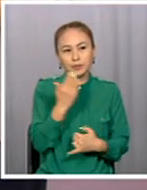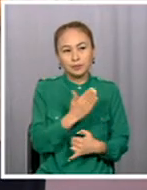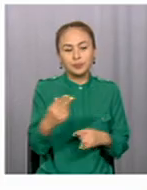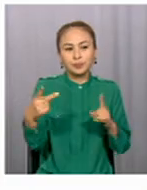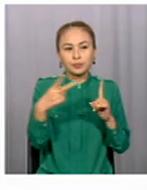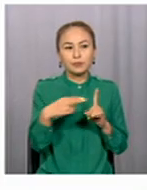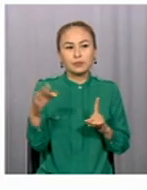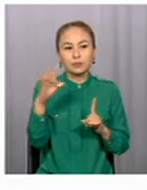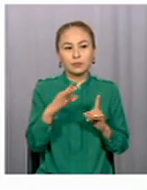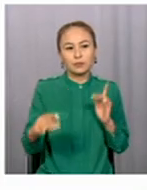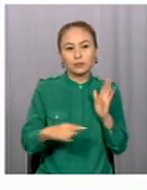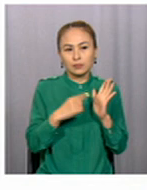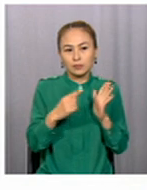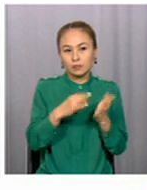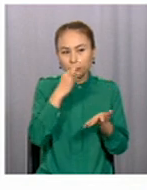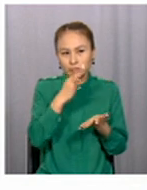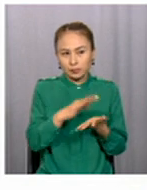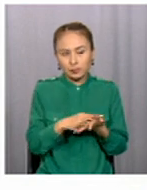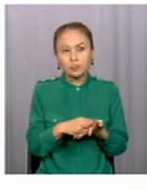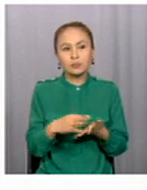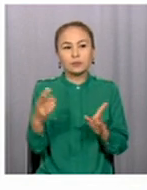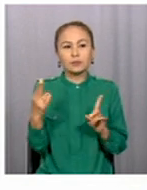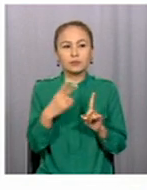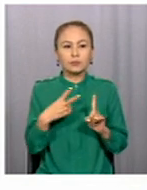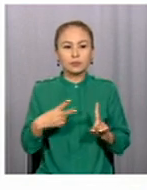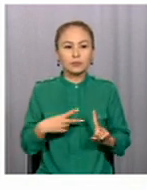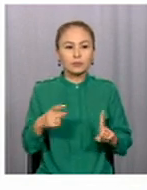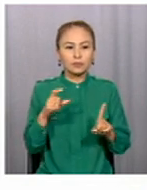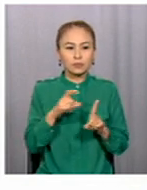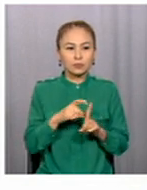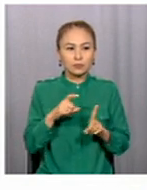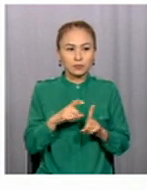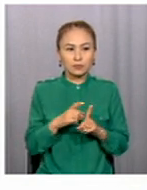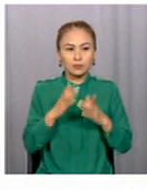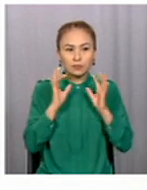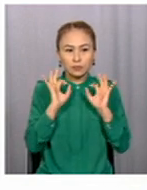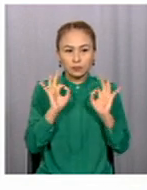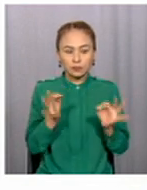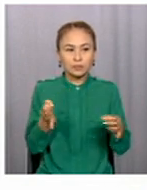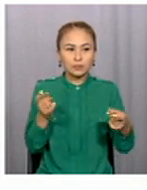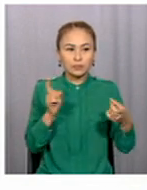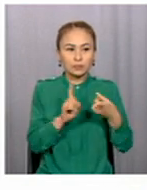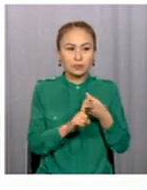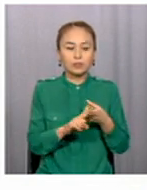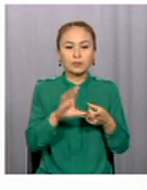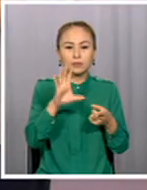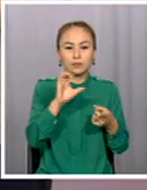мәтін бойынша сұрақтарға жауап беріп, сөйлемдегі сөздерді дұрыс